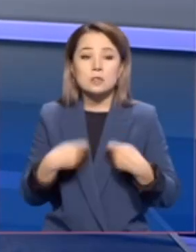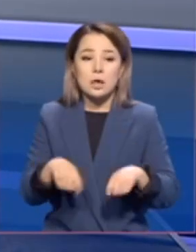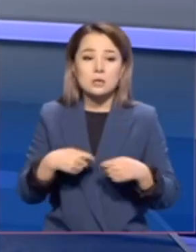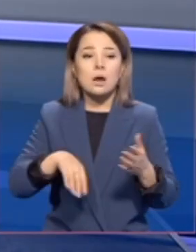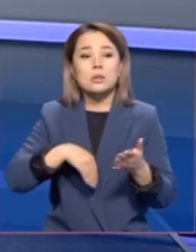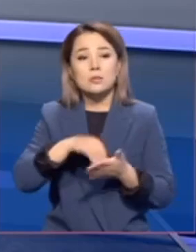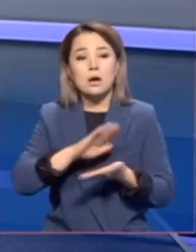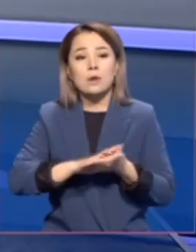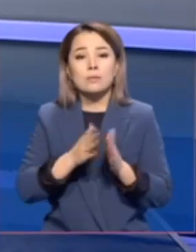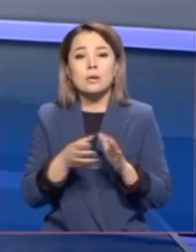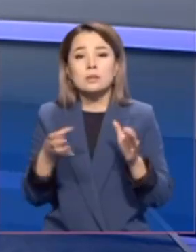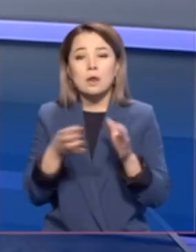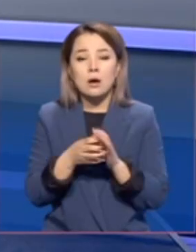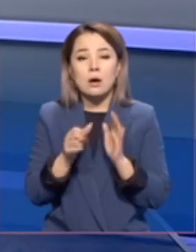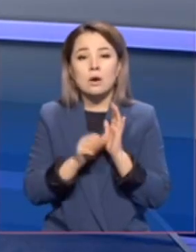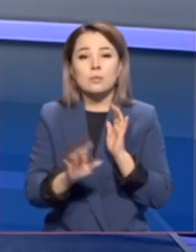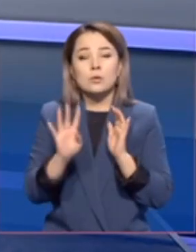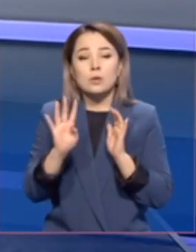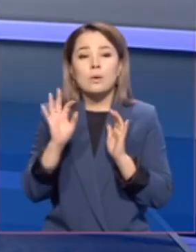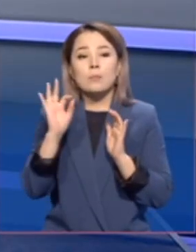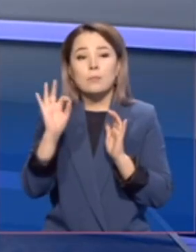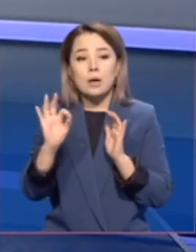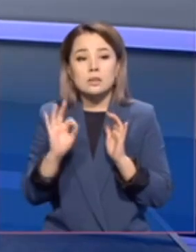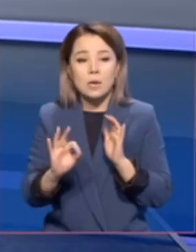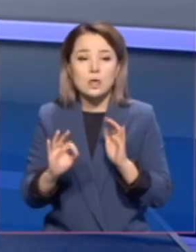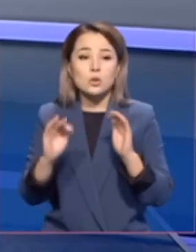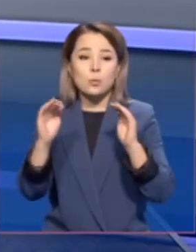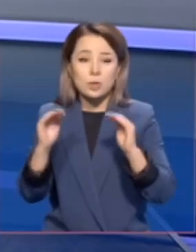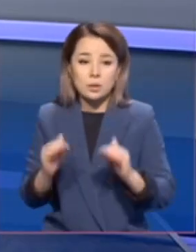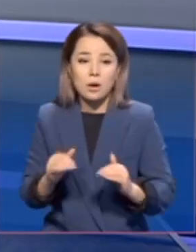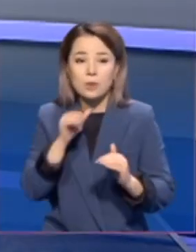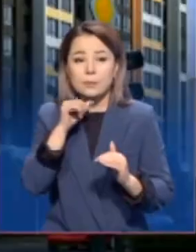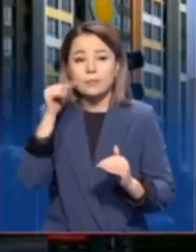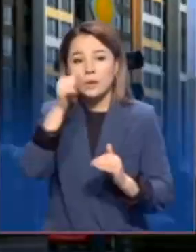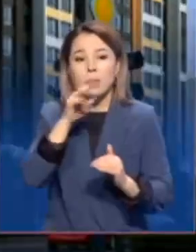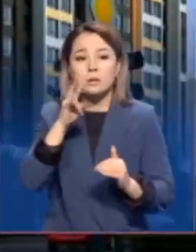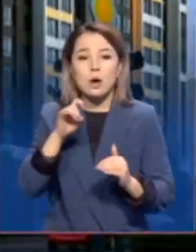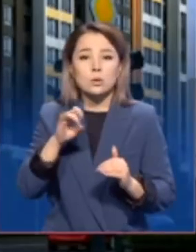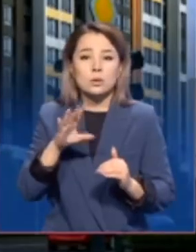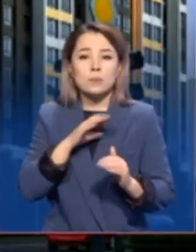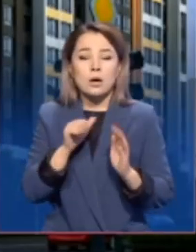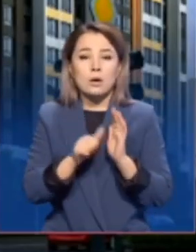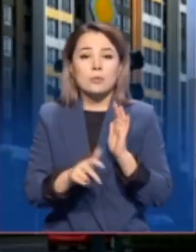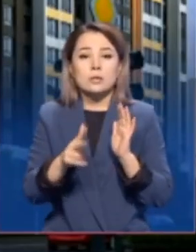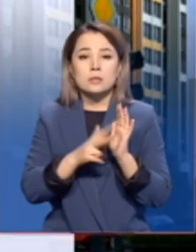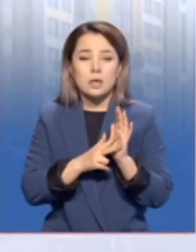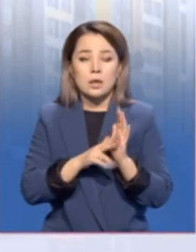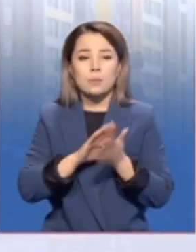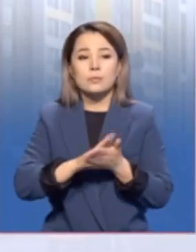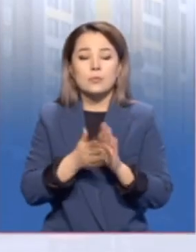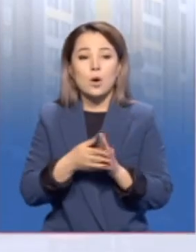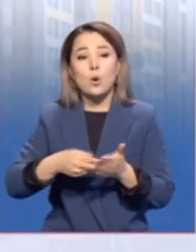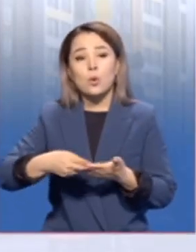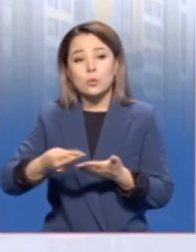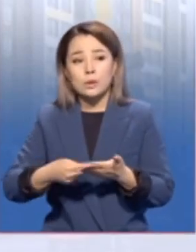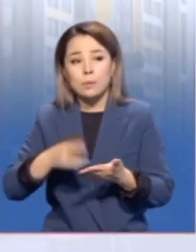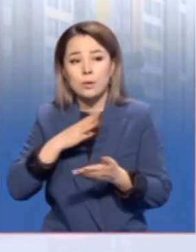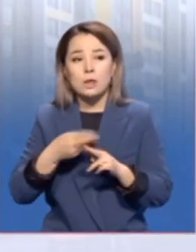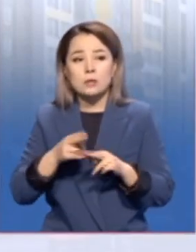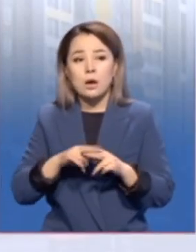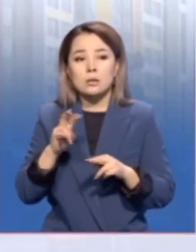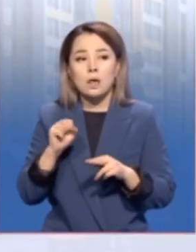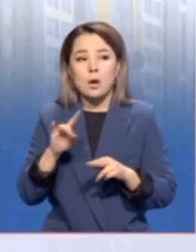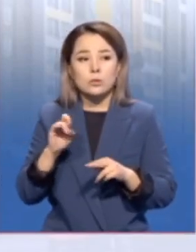сатып алу келісімдерінің саны 64% төмендеген. Былтыр наурызда 68 мыңға жуық мәмілеге қол қойылса, осы наурызда